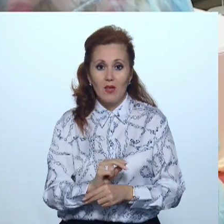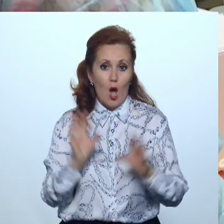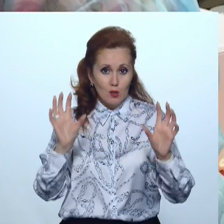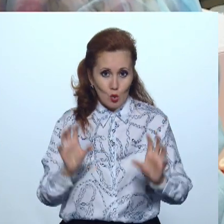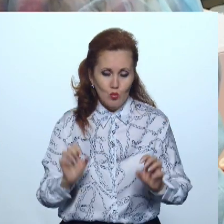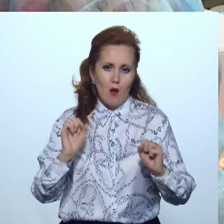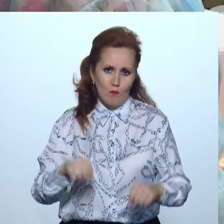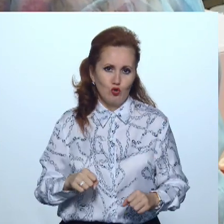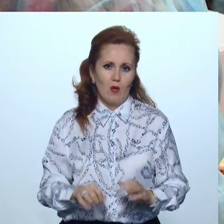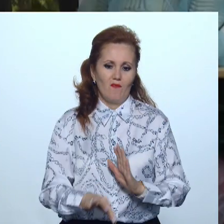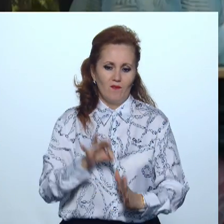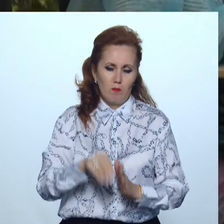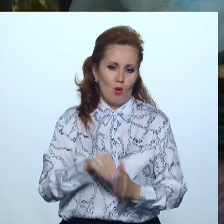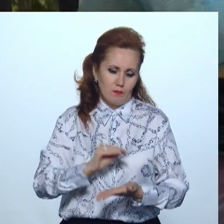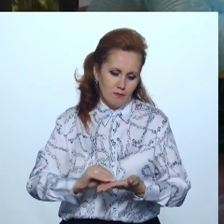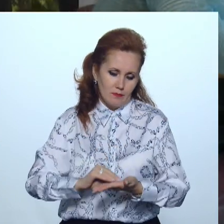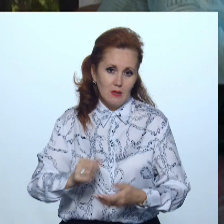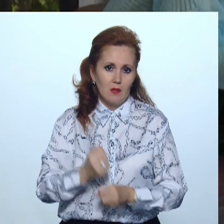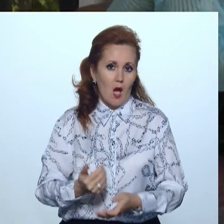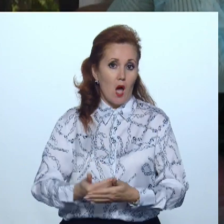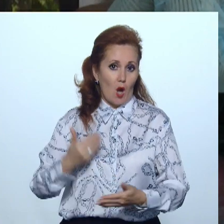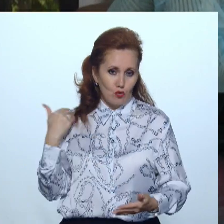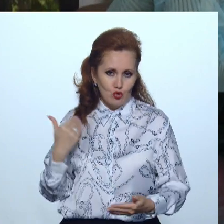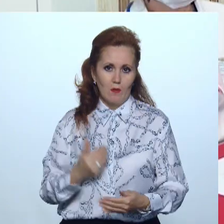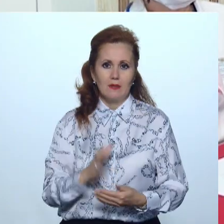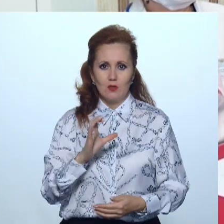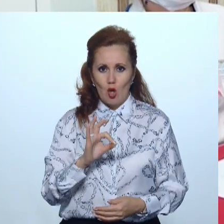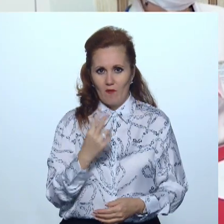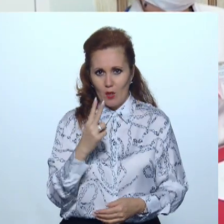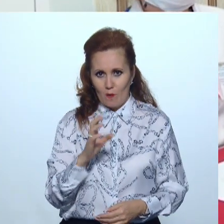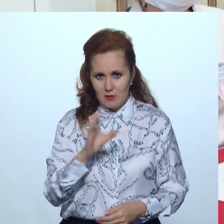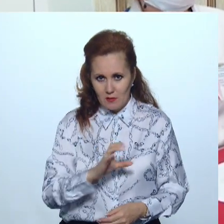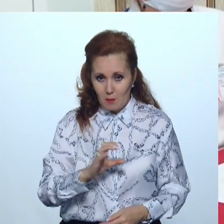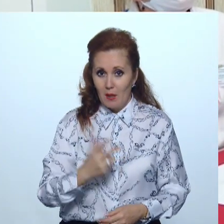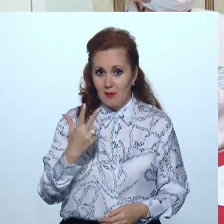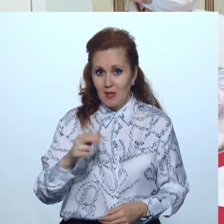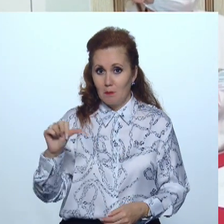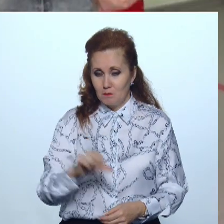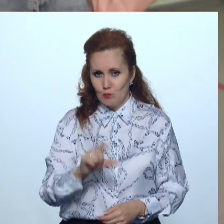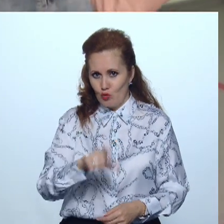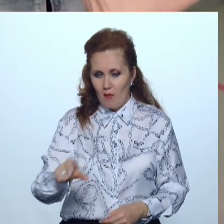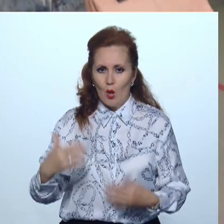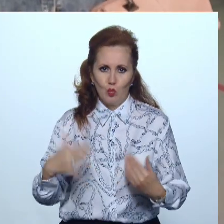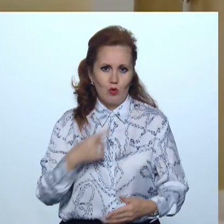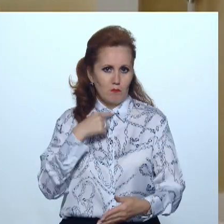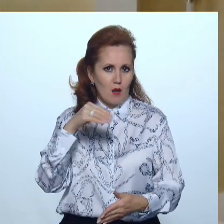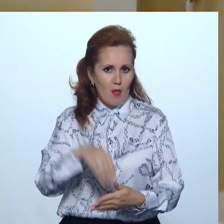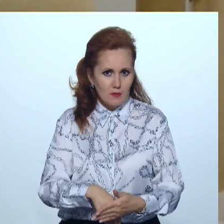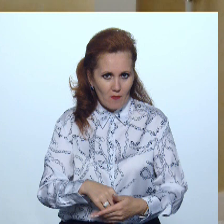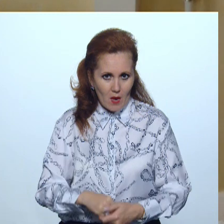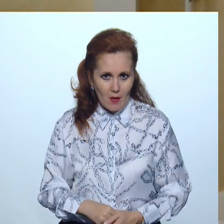выбор можно и раньше. Досрочное голосование идет со 2 сентября. 3,5 тысячи человек уже проголосовали.